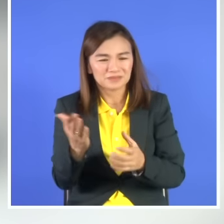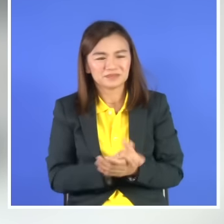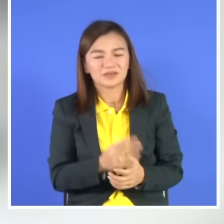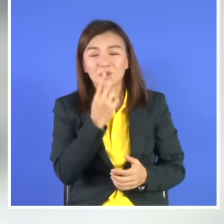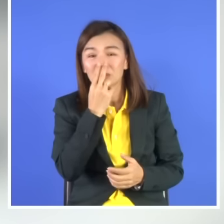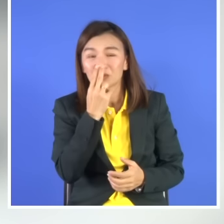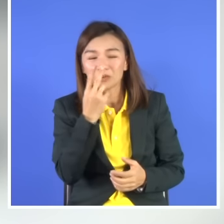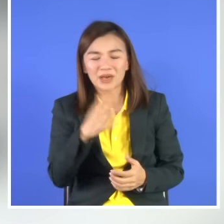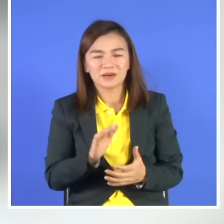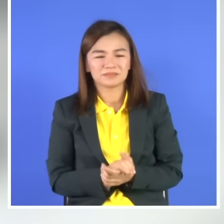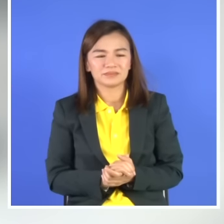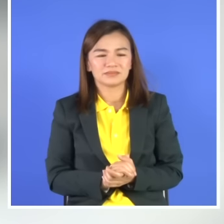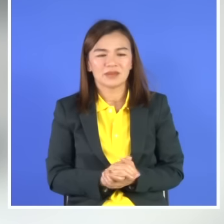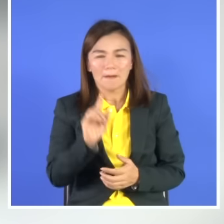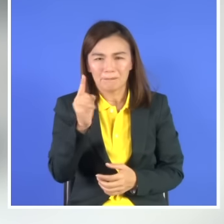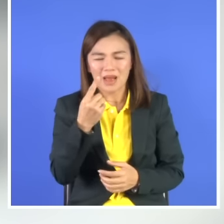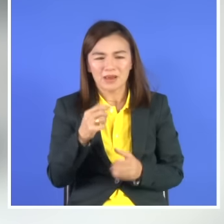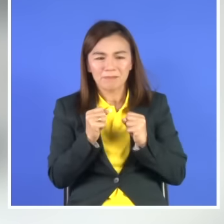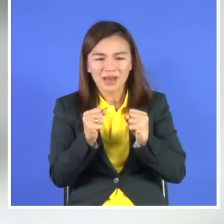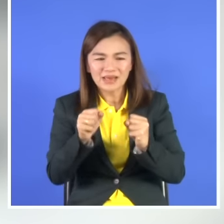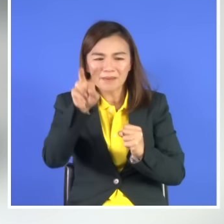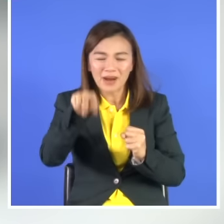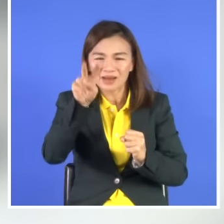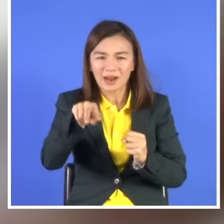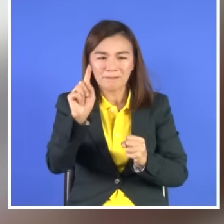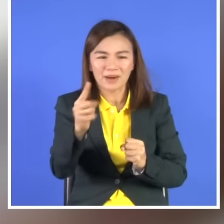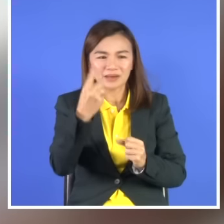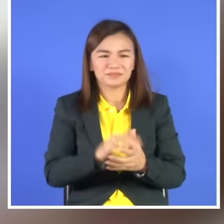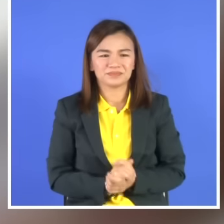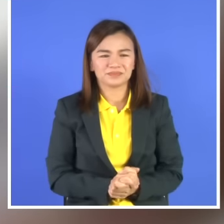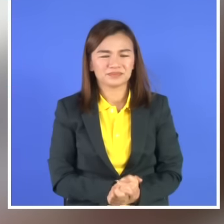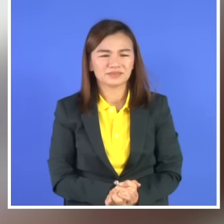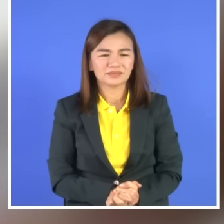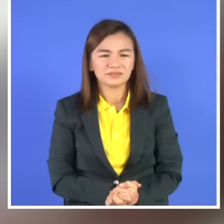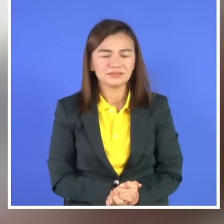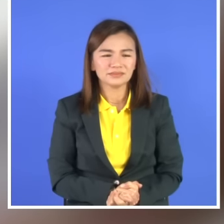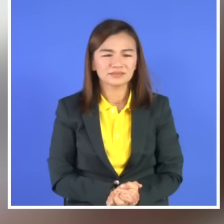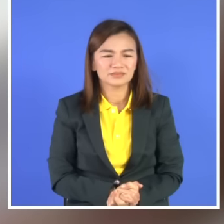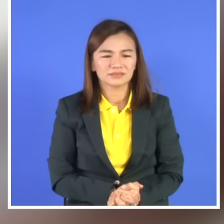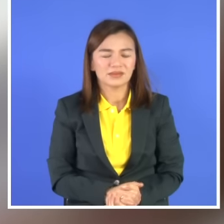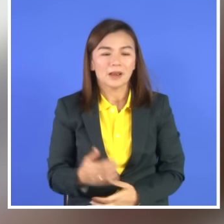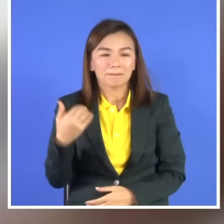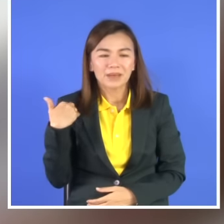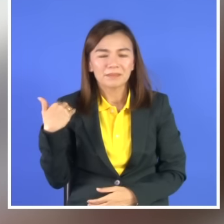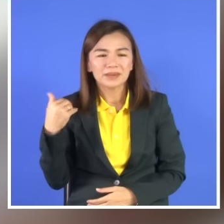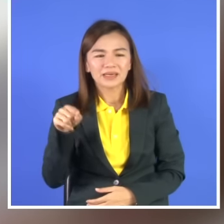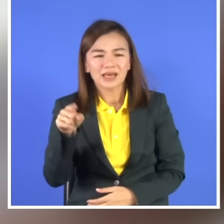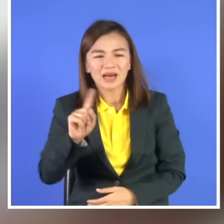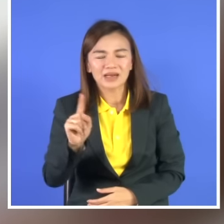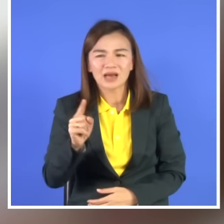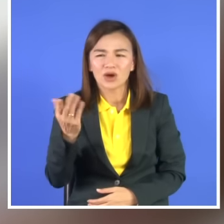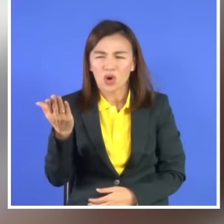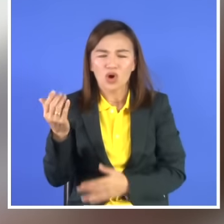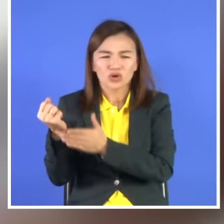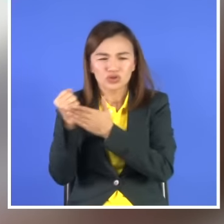เดี๋ยวเรามีอีกมีคนพยายามจะอ่านอีกอีกคนนึงมาหน่อย มีคอมเมนต์มาจากทางบ้านบอกว่าให้ช่วยอ่าน